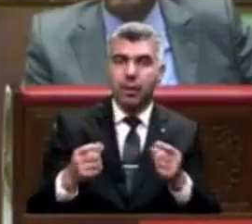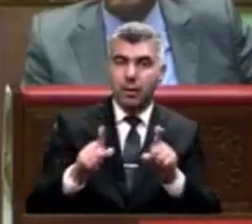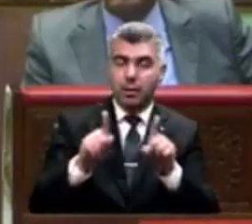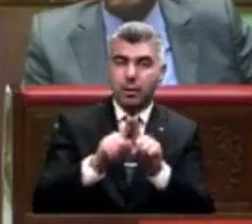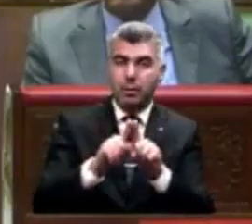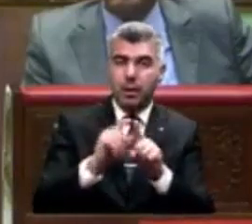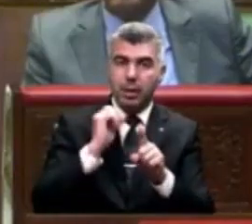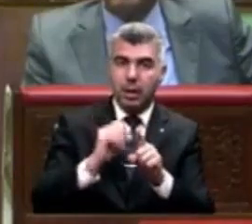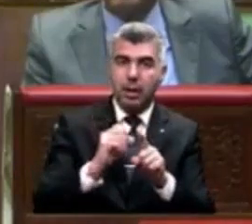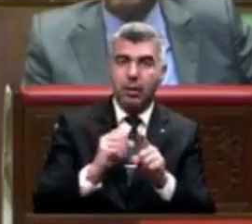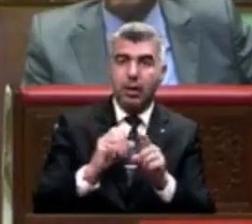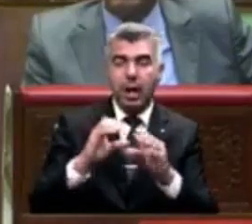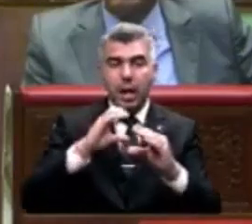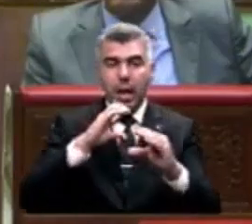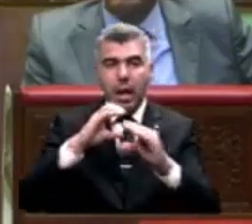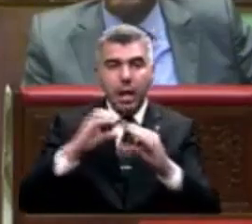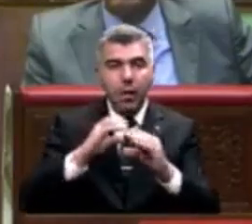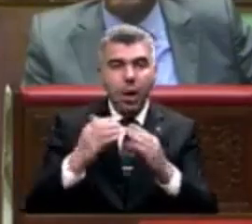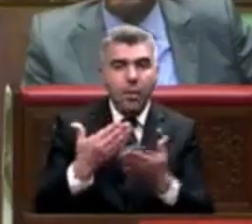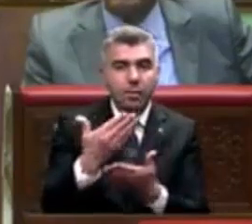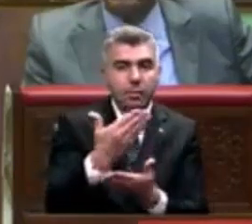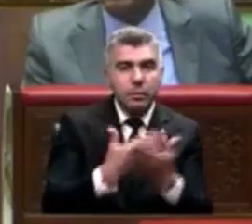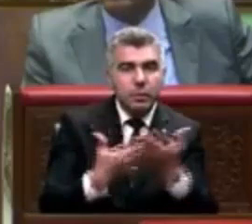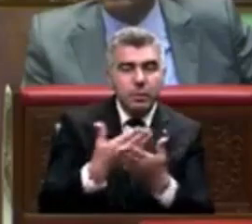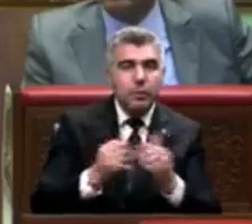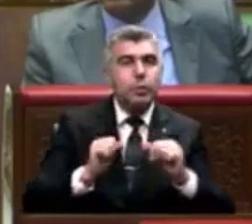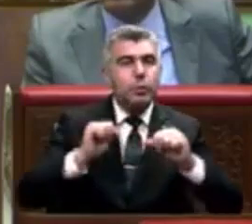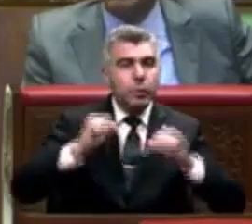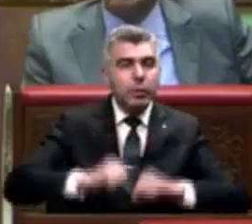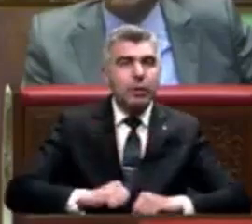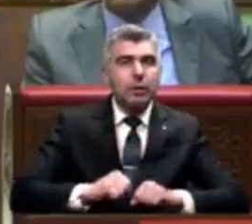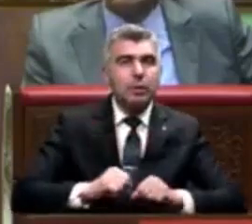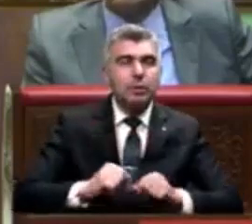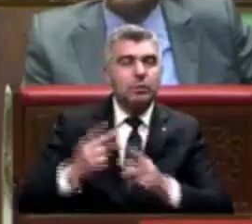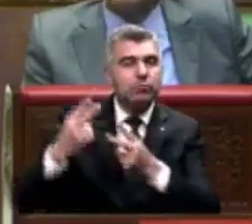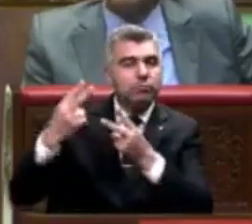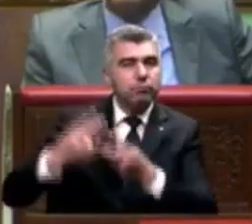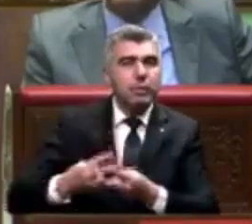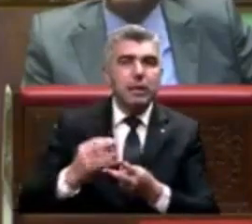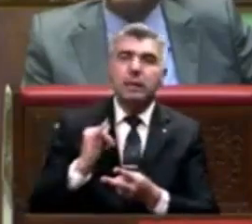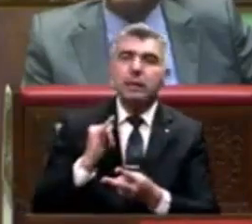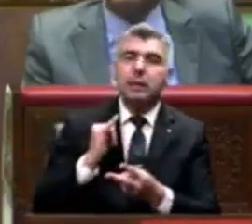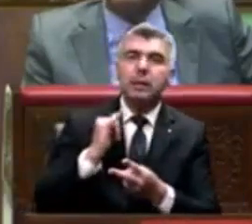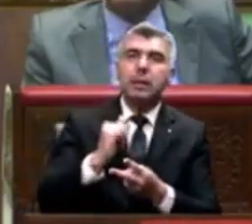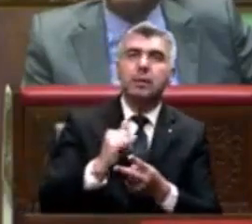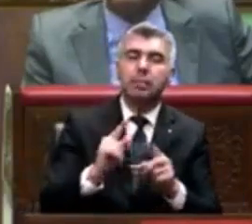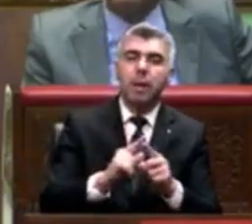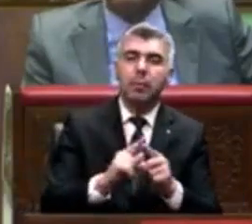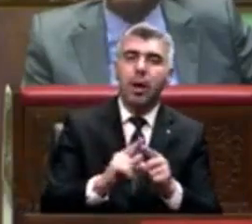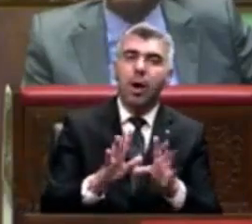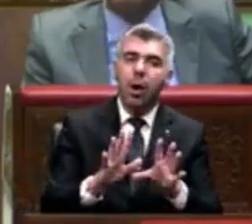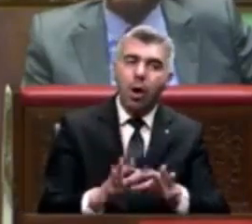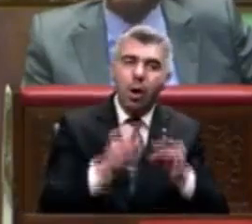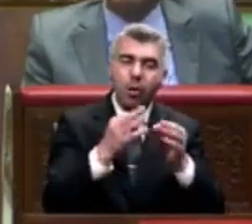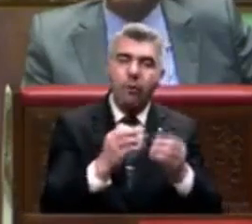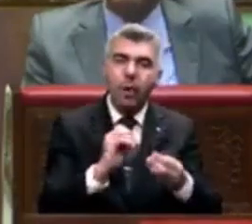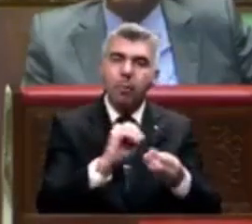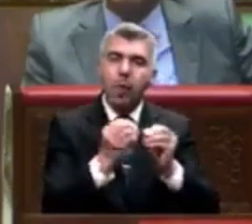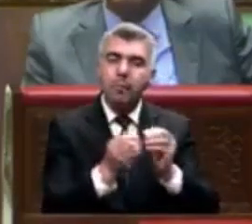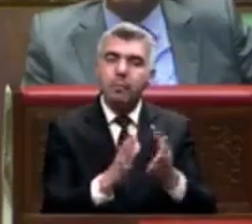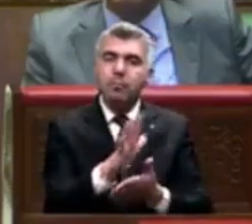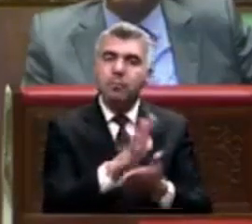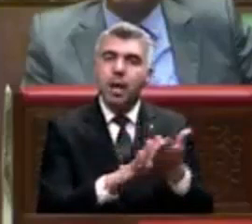المؤسسات ديالو الحواريه المؤمنه بالحوار اللي كانت فعلا حاضرة، وكان الهم ديالها هو حلحلة كل المشاكل